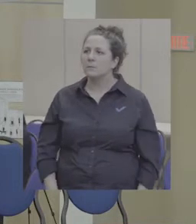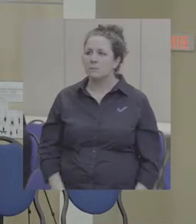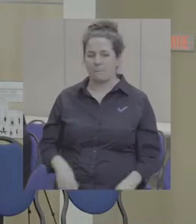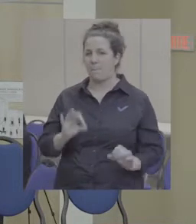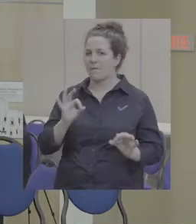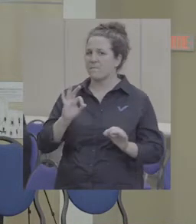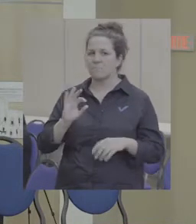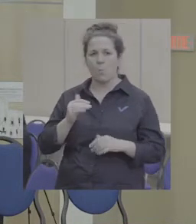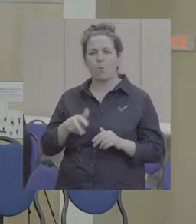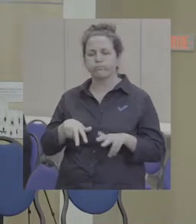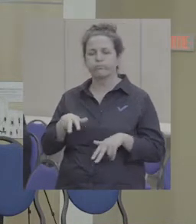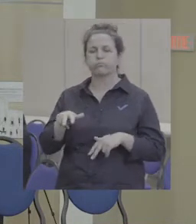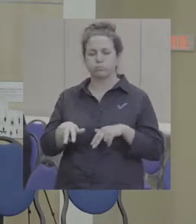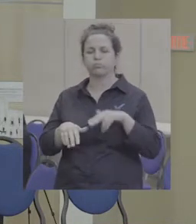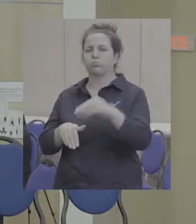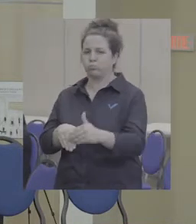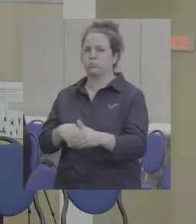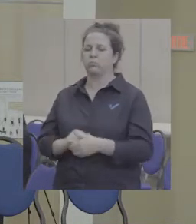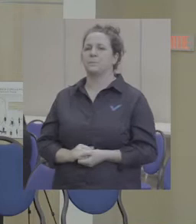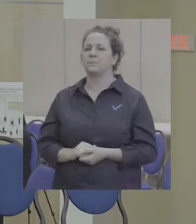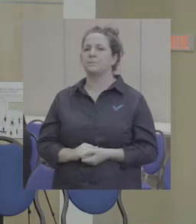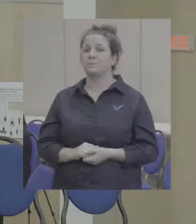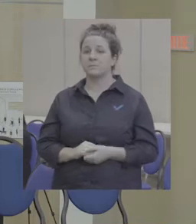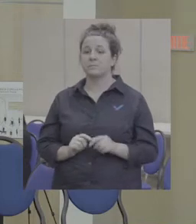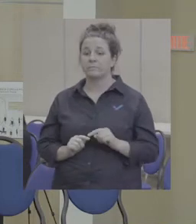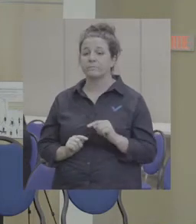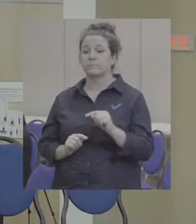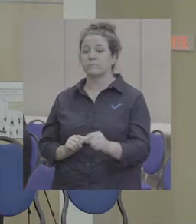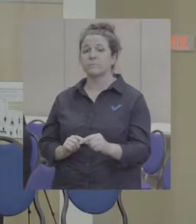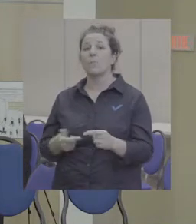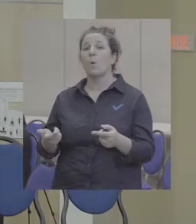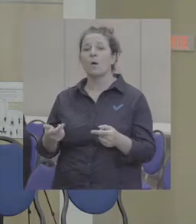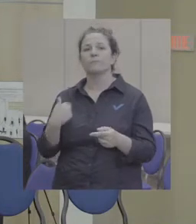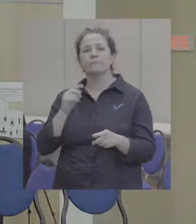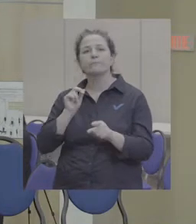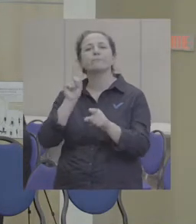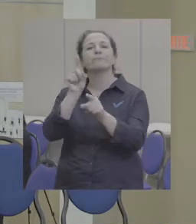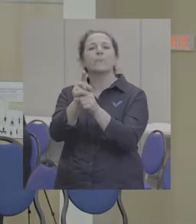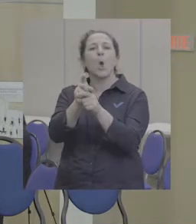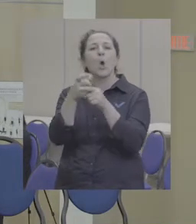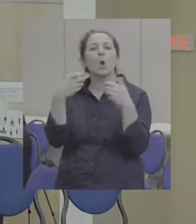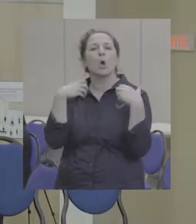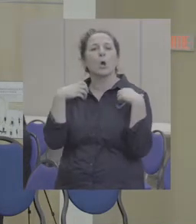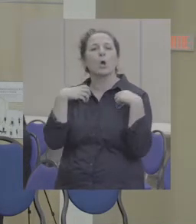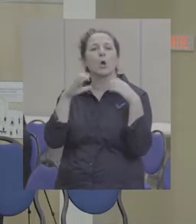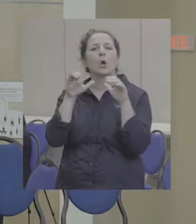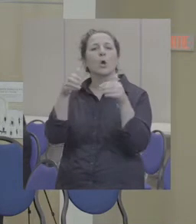passer à l'autre étape. Fait que là, l'autre étape est plus normale, je suis allé voir le comité